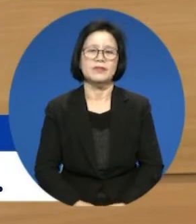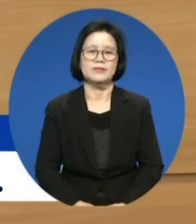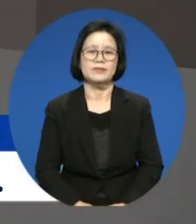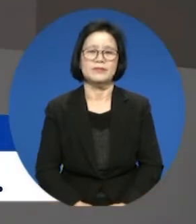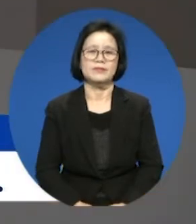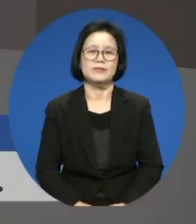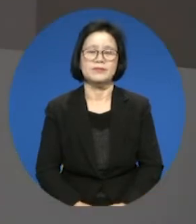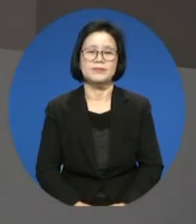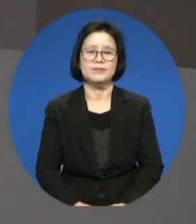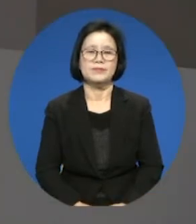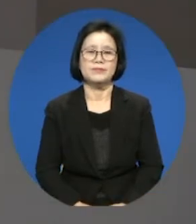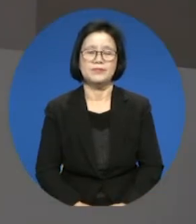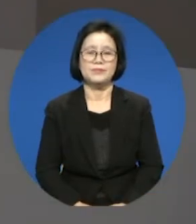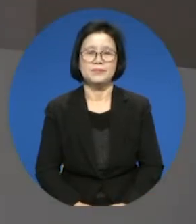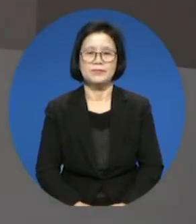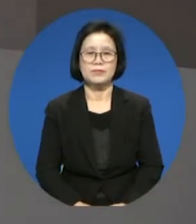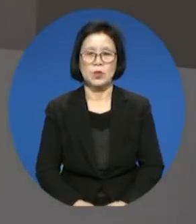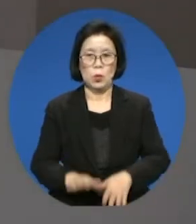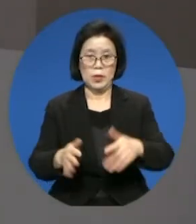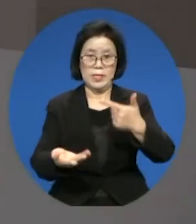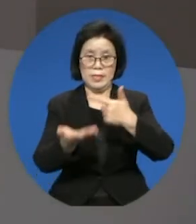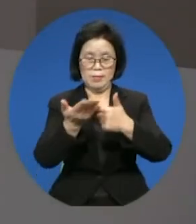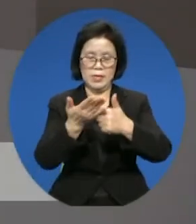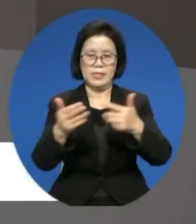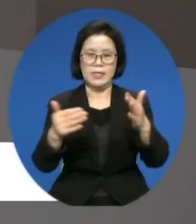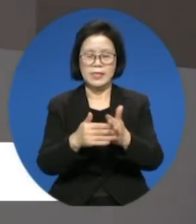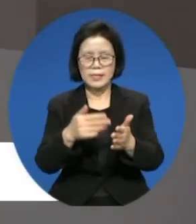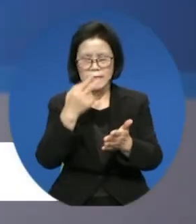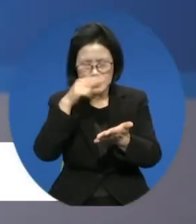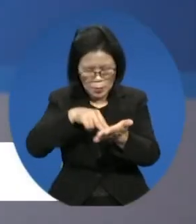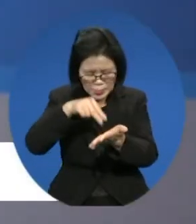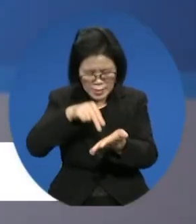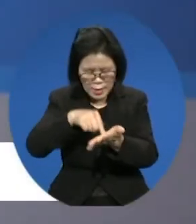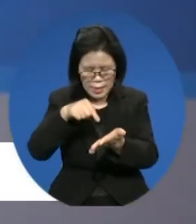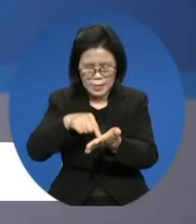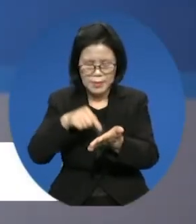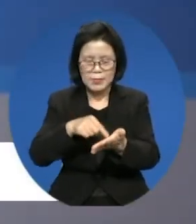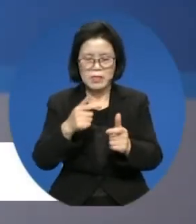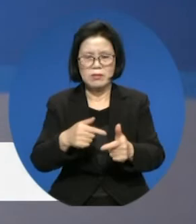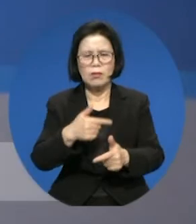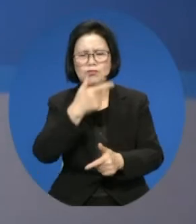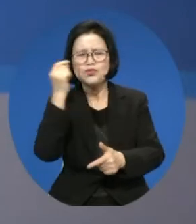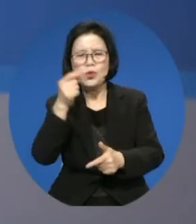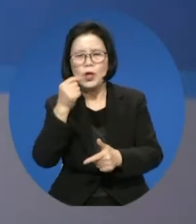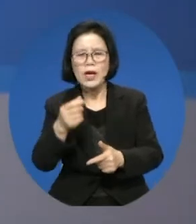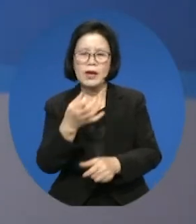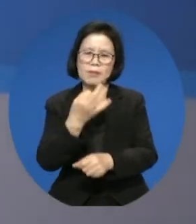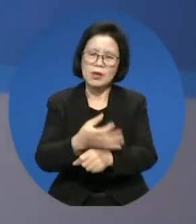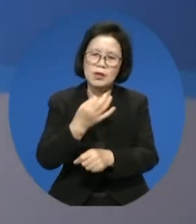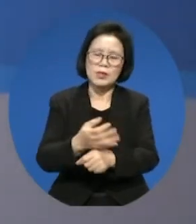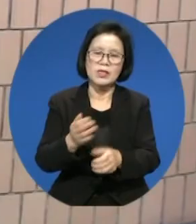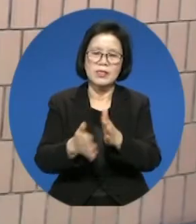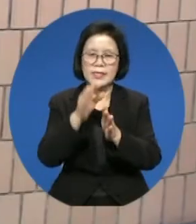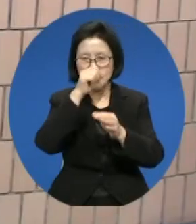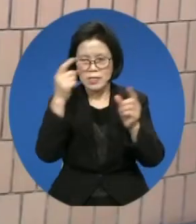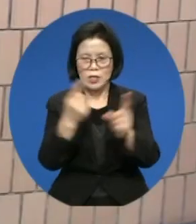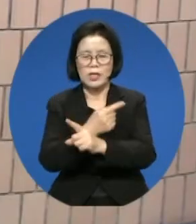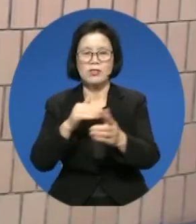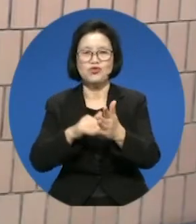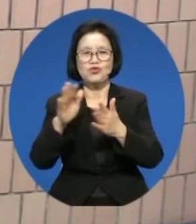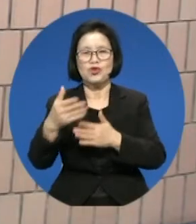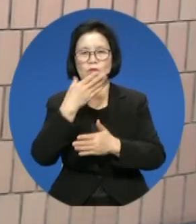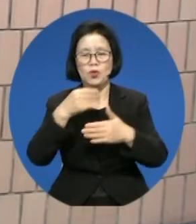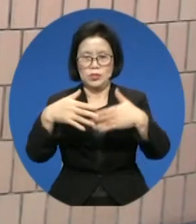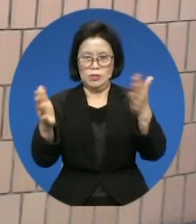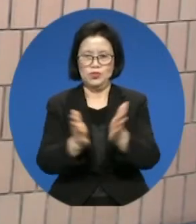하고 시는 올해 상반기까지 점자 안내판 등 미비된 시각장애인 편의시설을 개선한 뒤 복지부의